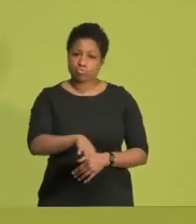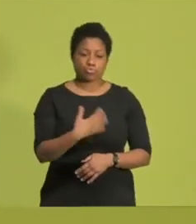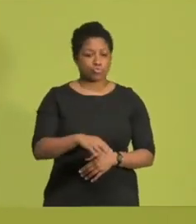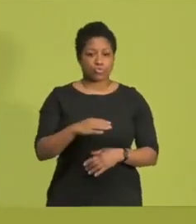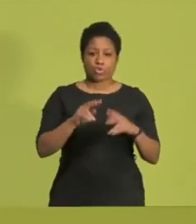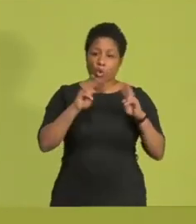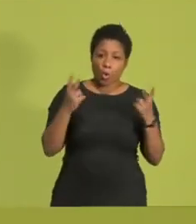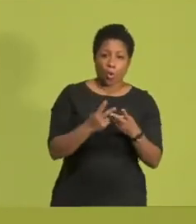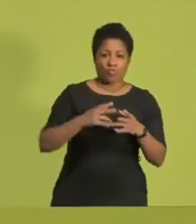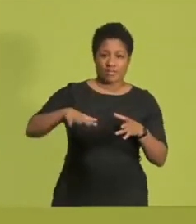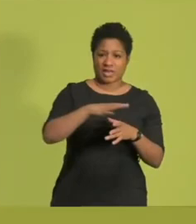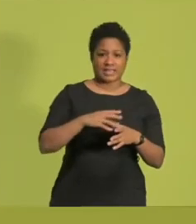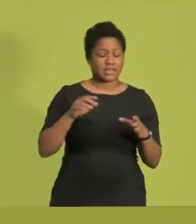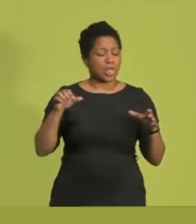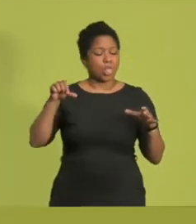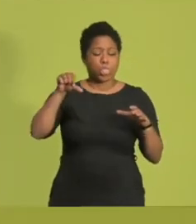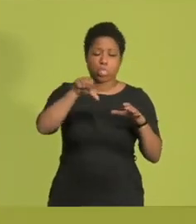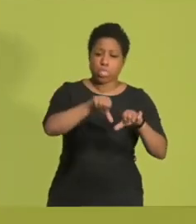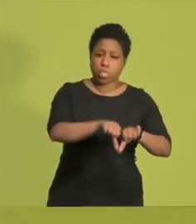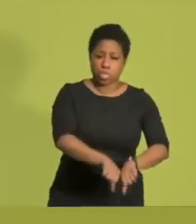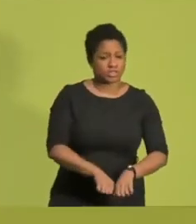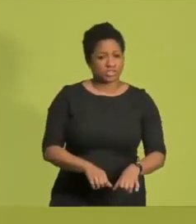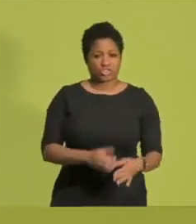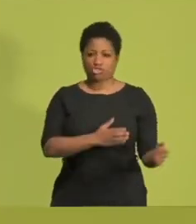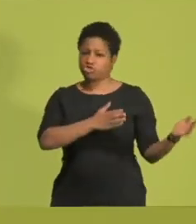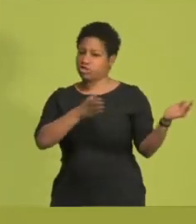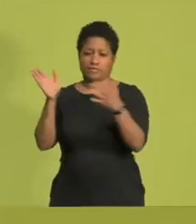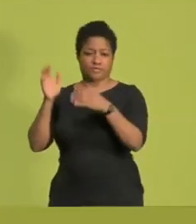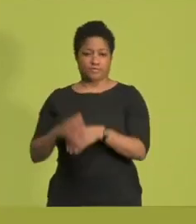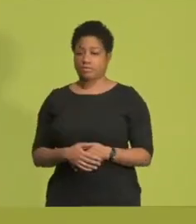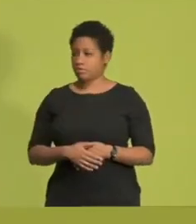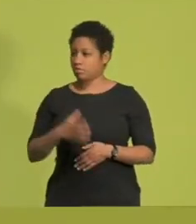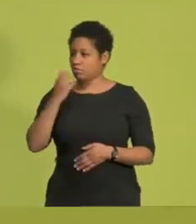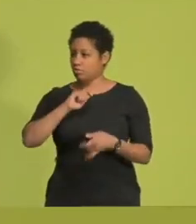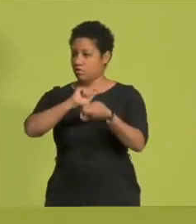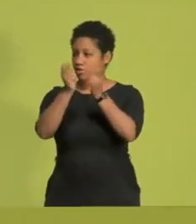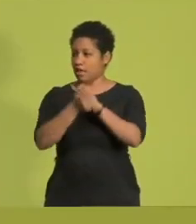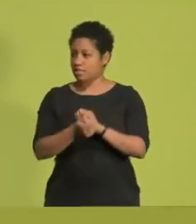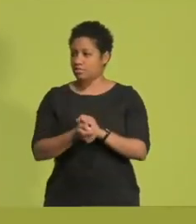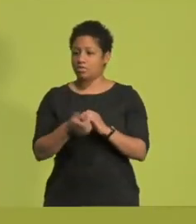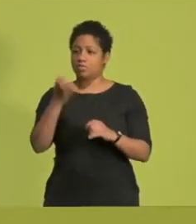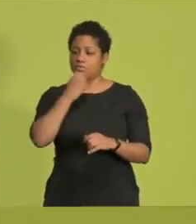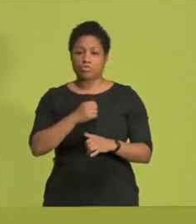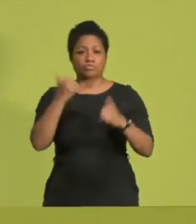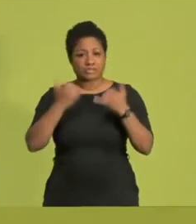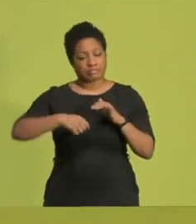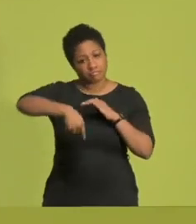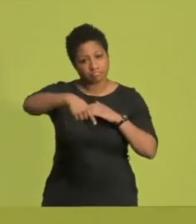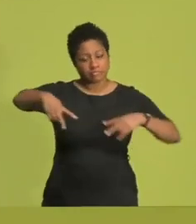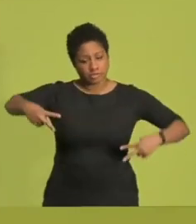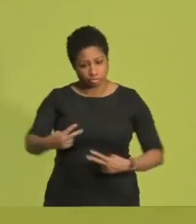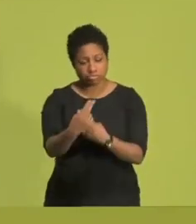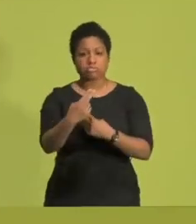Umweltbereich angerichtet hat. Sie hat alles komplett verbockt. Ich möchte das ändern. Ich möchte in der nächsten Periode